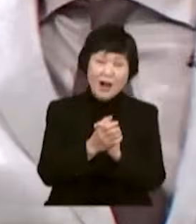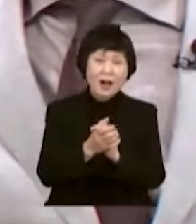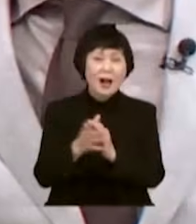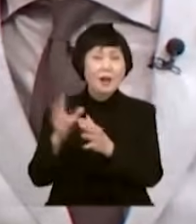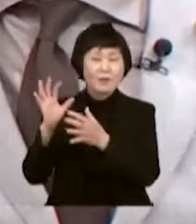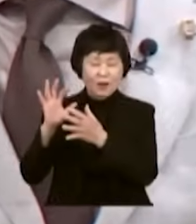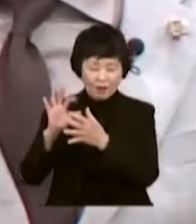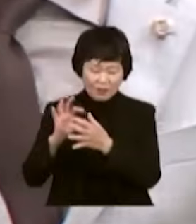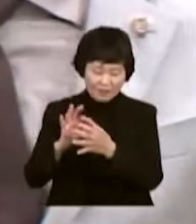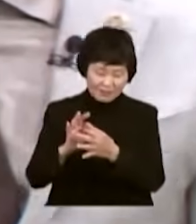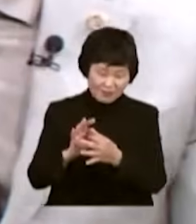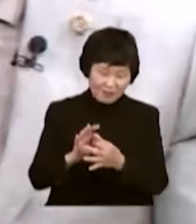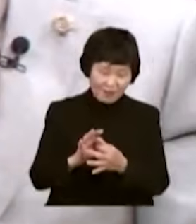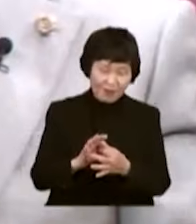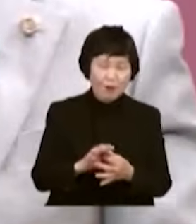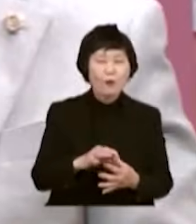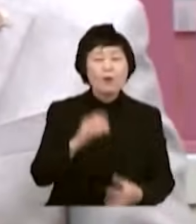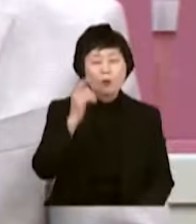기도하면서